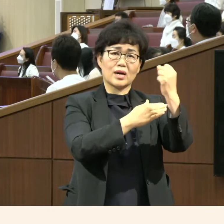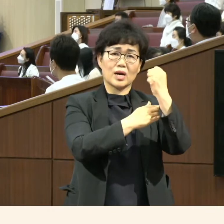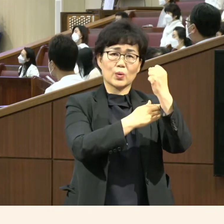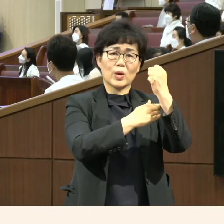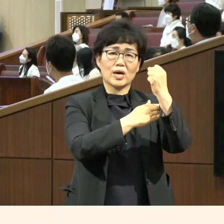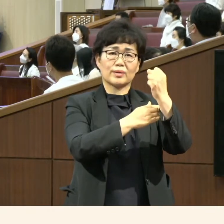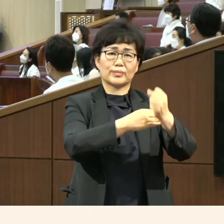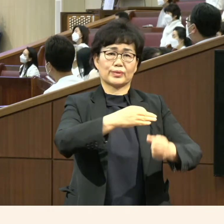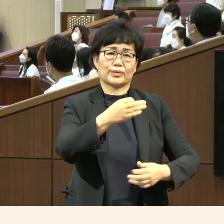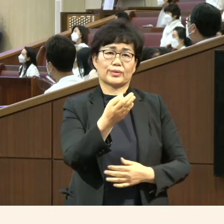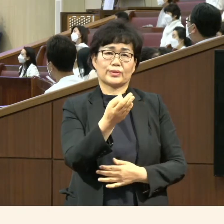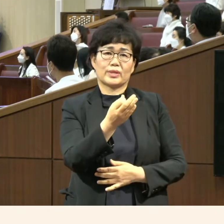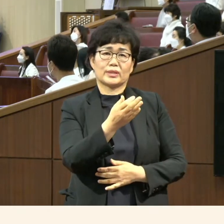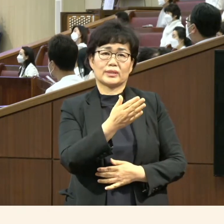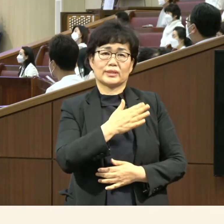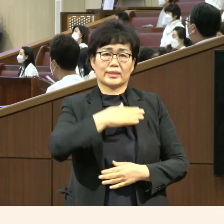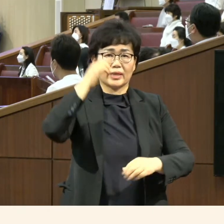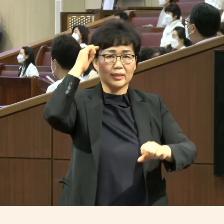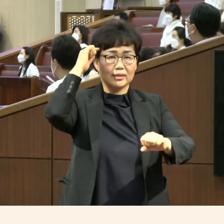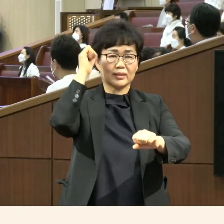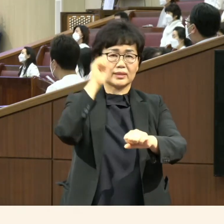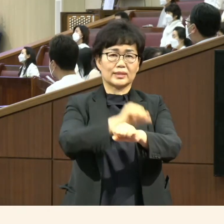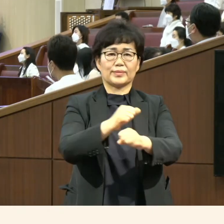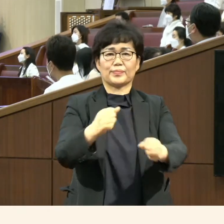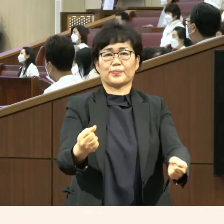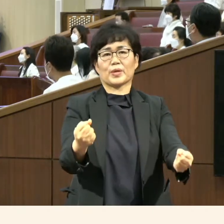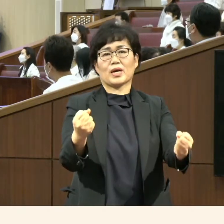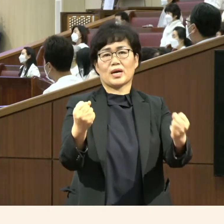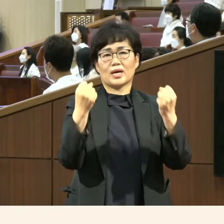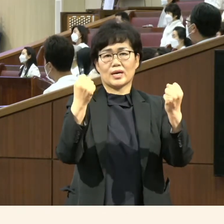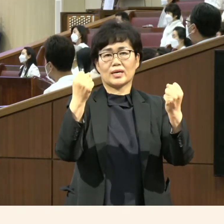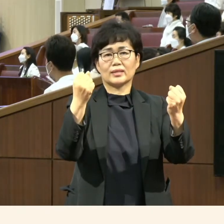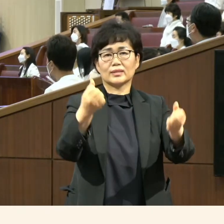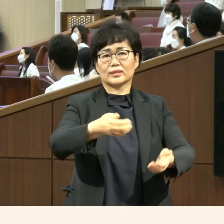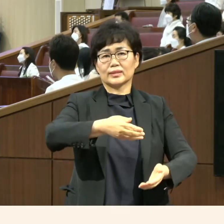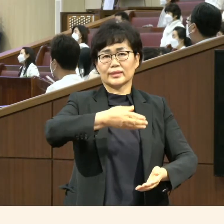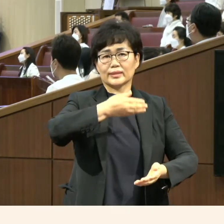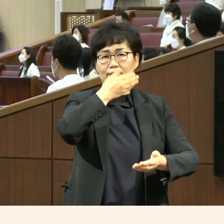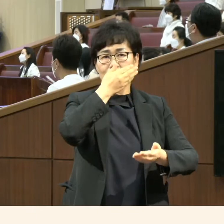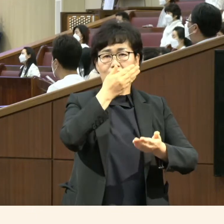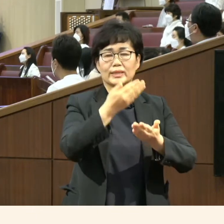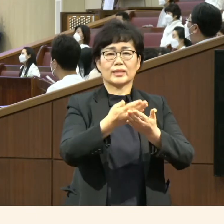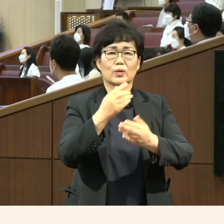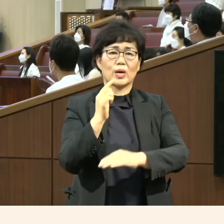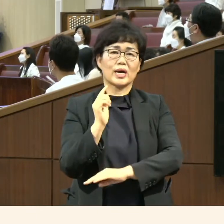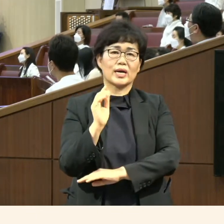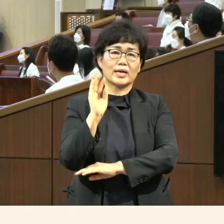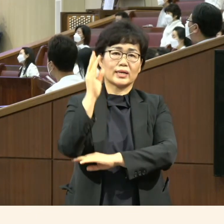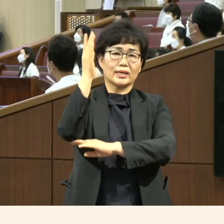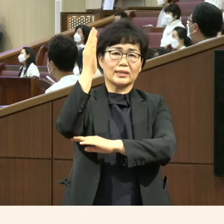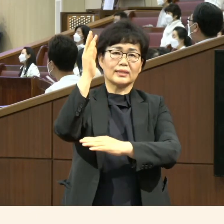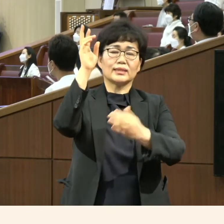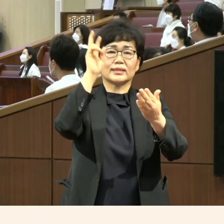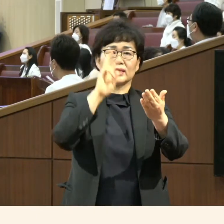능력과 부와 지혜 힘과 존귀와 영광